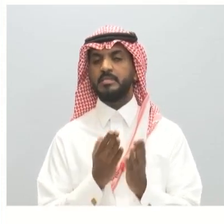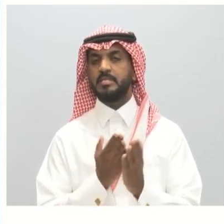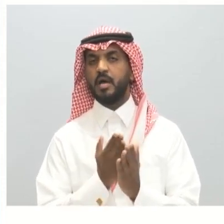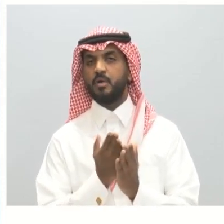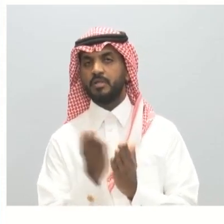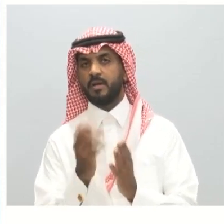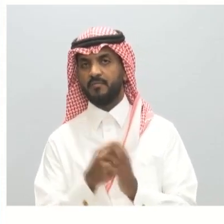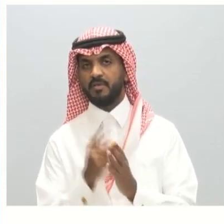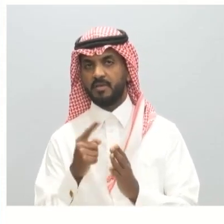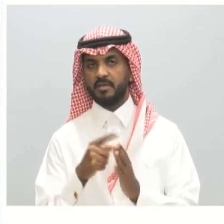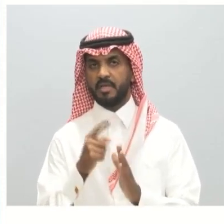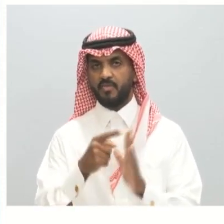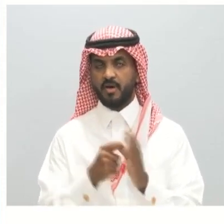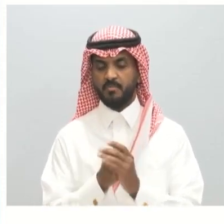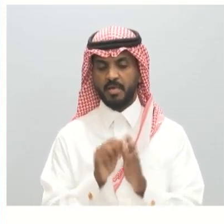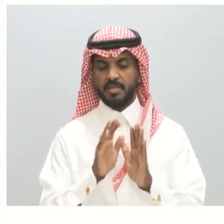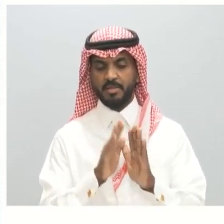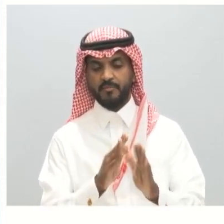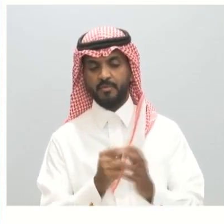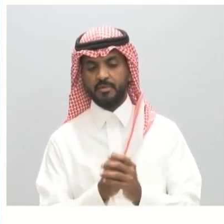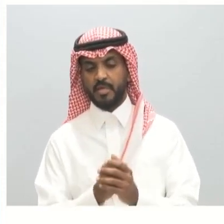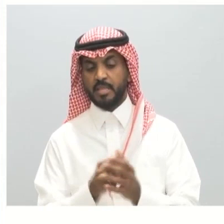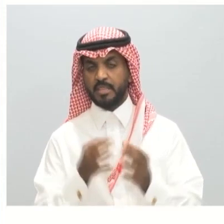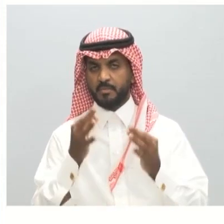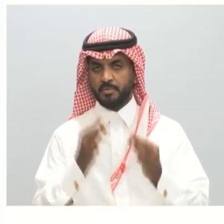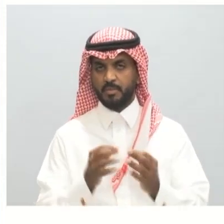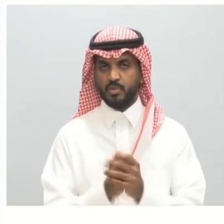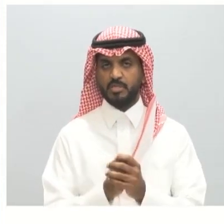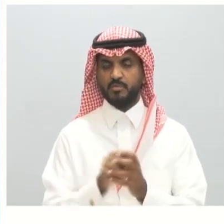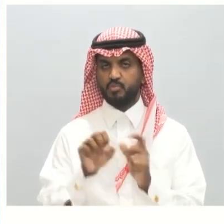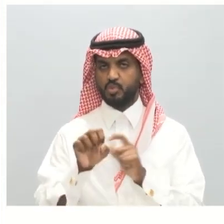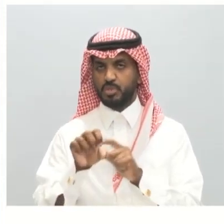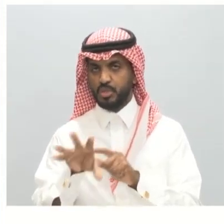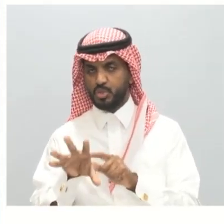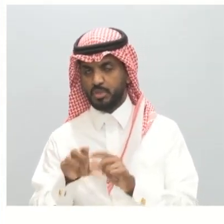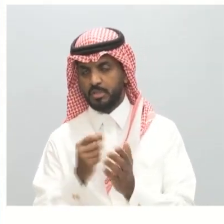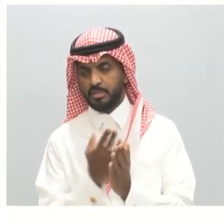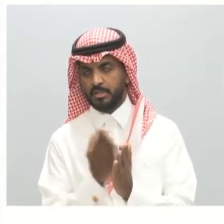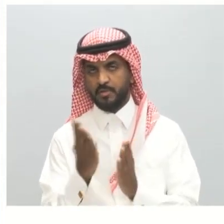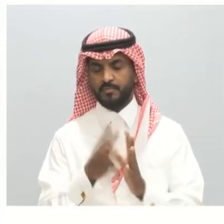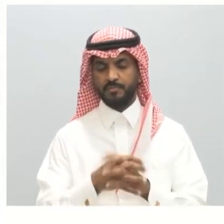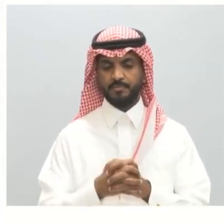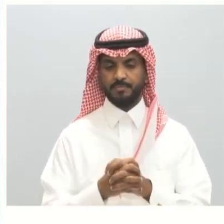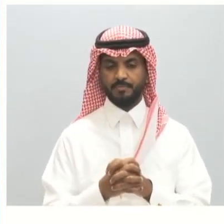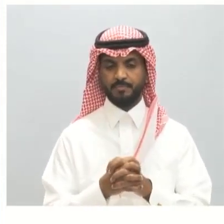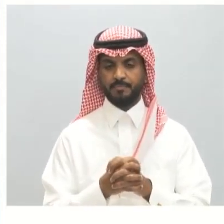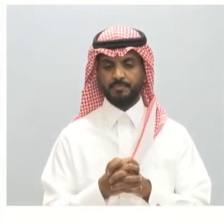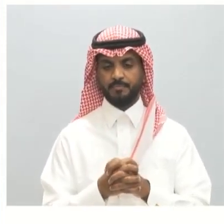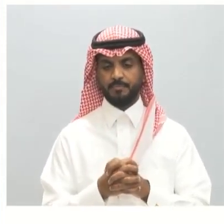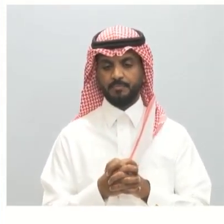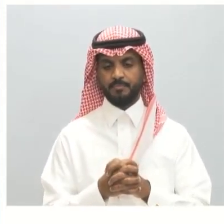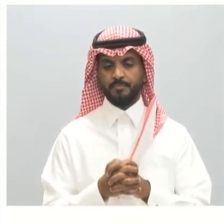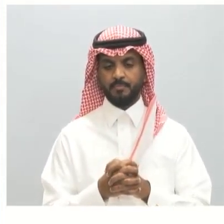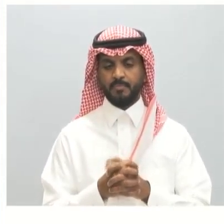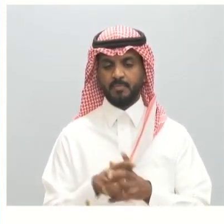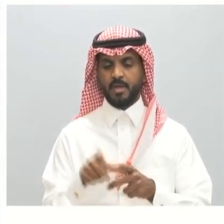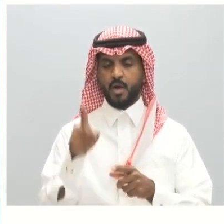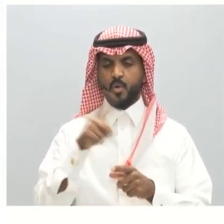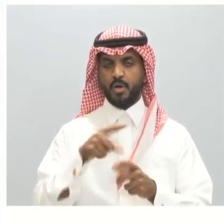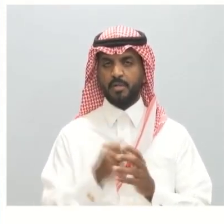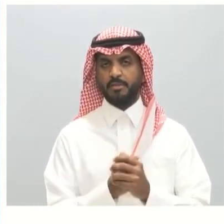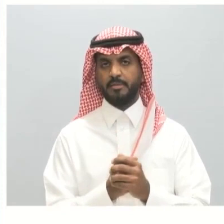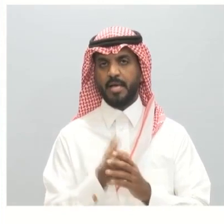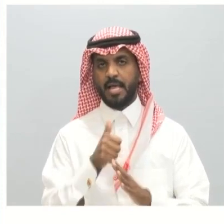نظام الدفع عند ضبطها بواسطه مستشعر الانعطاف احسنت دوران